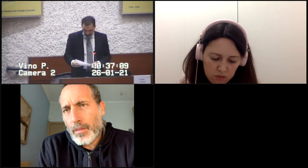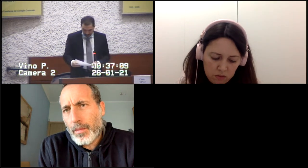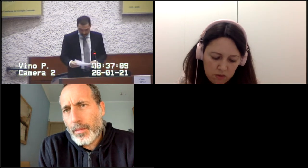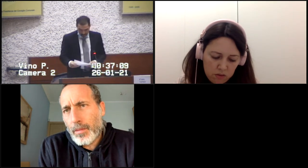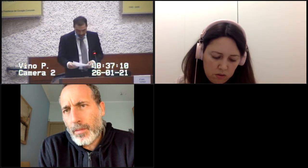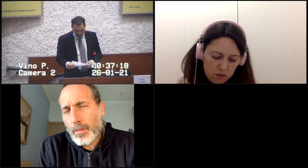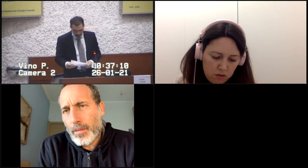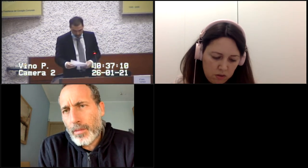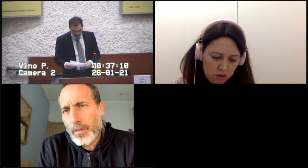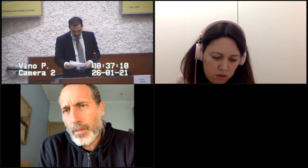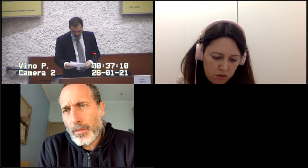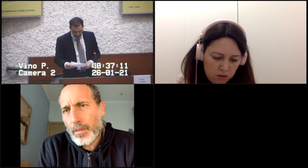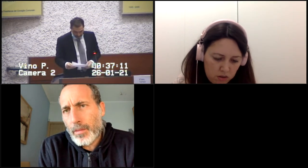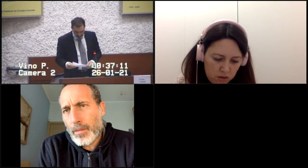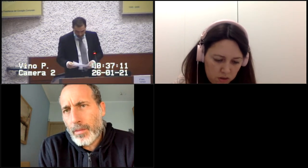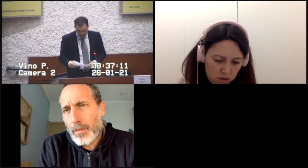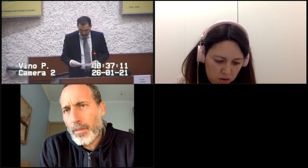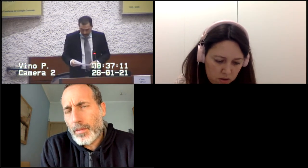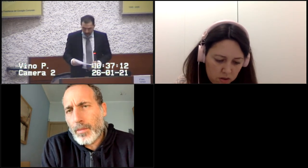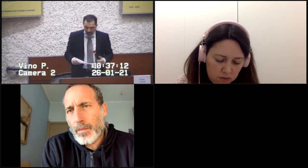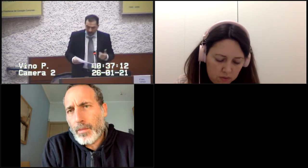alzata nel ricordo del dottor Trezzi.